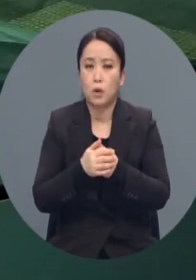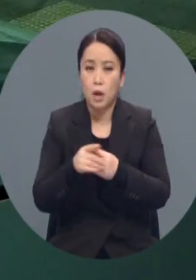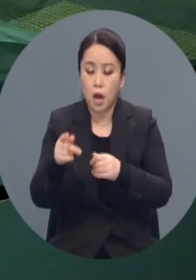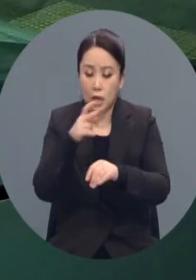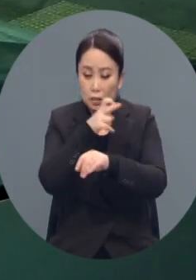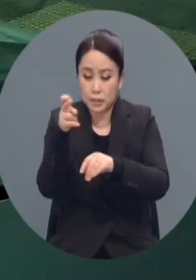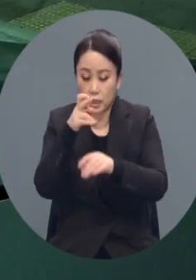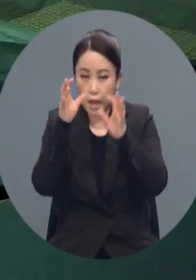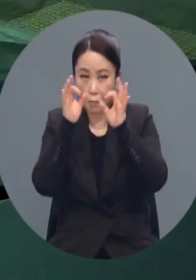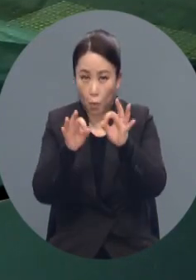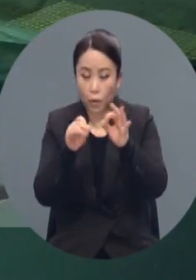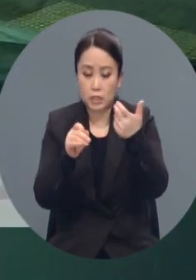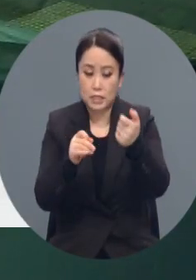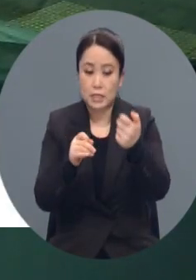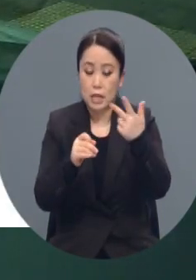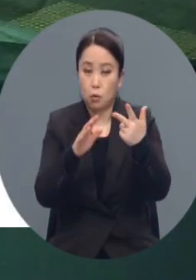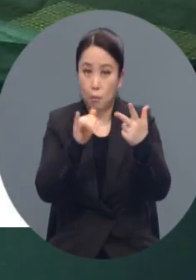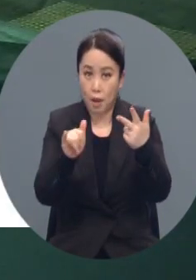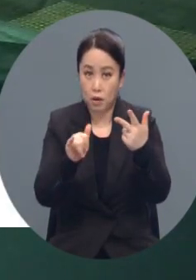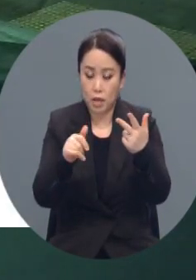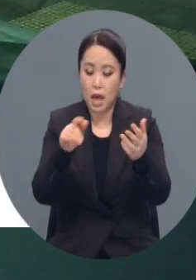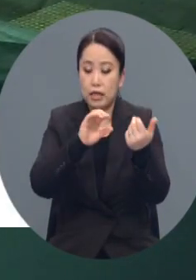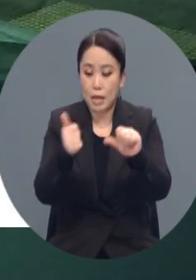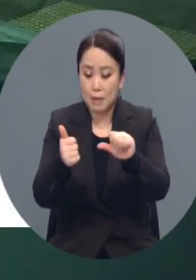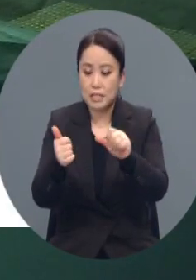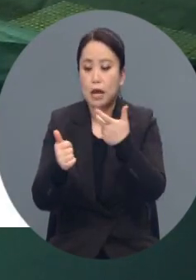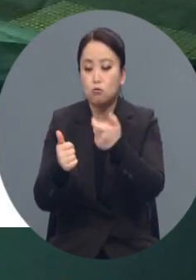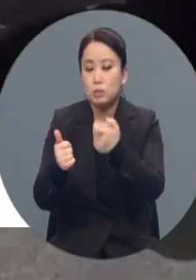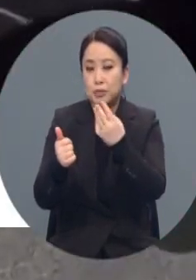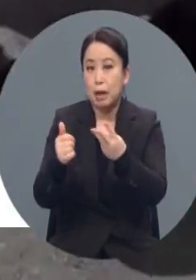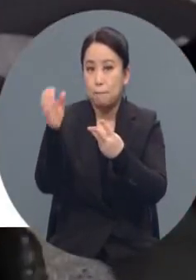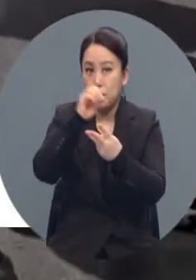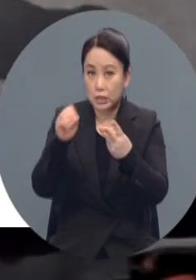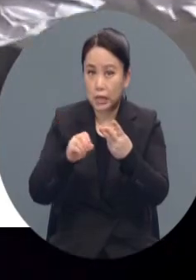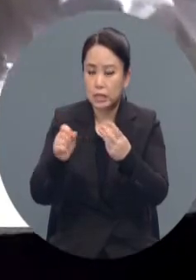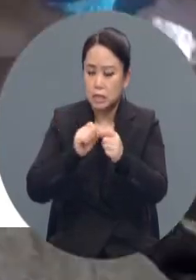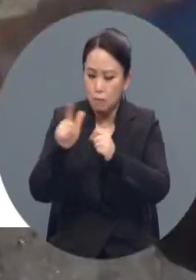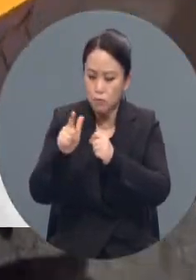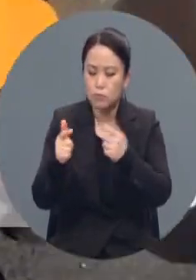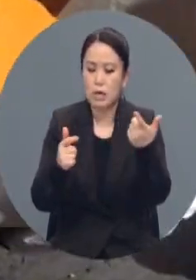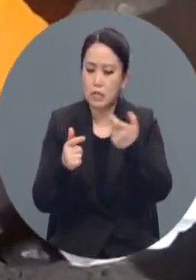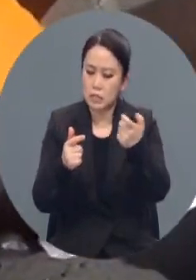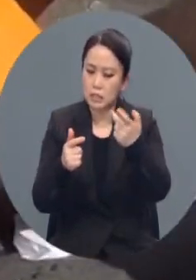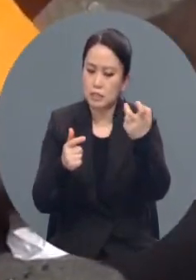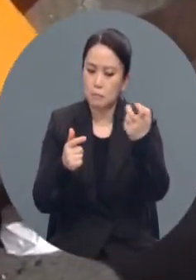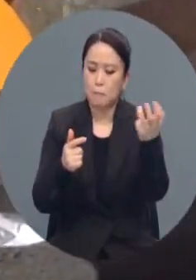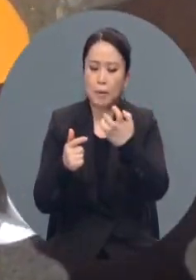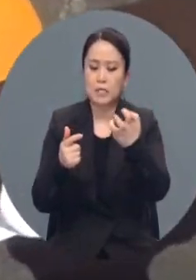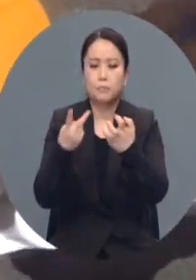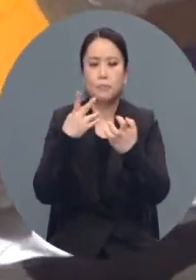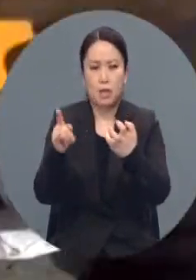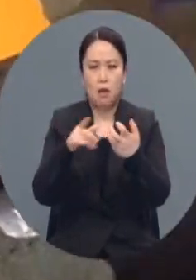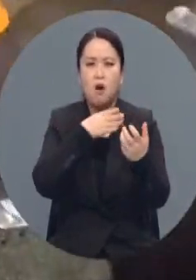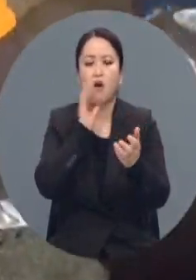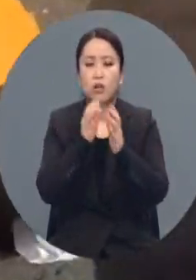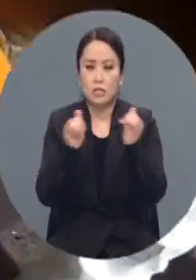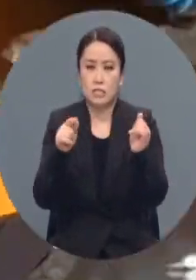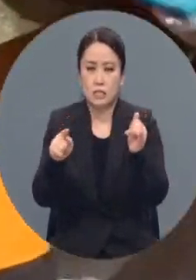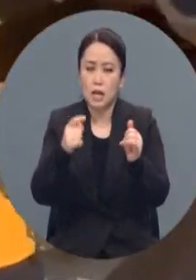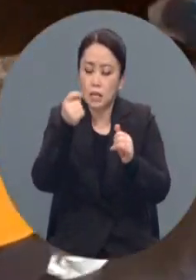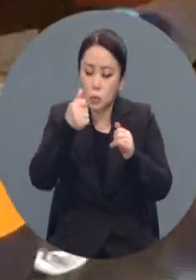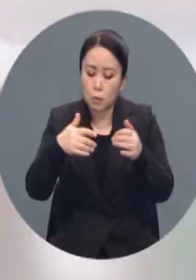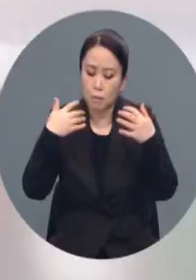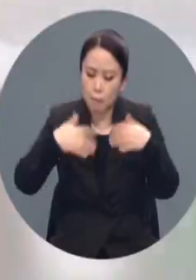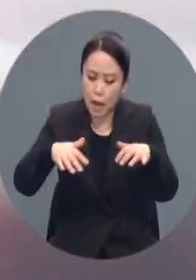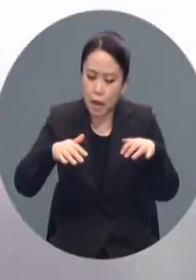조사한 57명 사망자의 63%는 거동이 느린 7, 80대 어르신들이었습니다. 이들은 약한